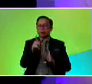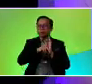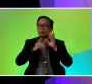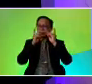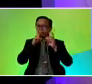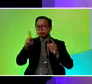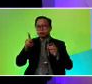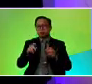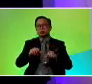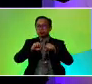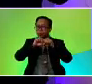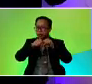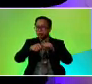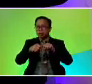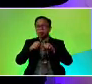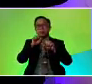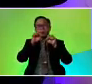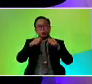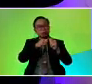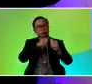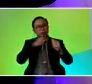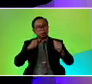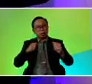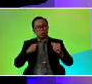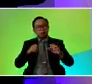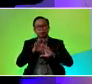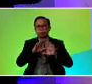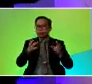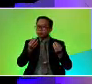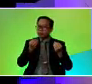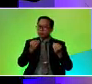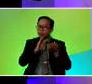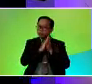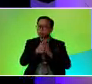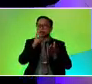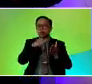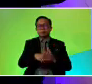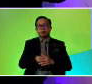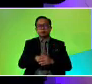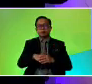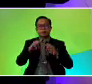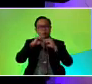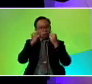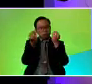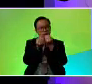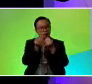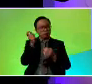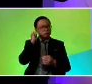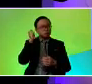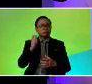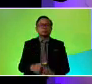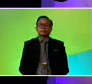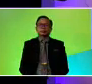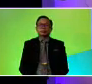supaya kita dapat mengelak dari pada karya yang tidak kamu juga masih komunity tadi oke walaupun